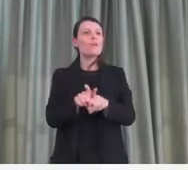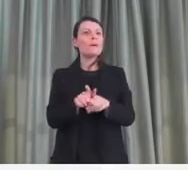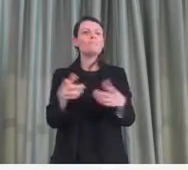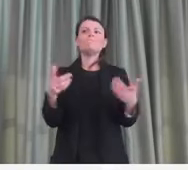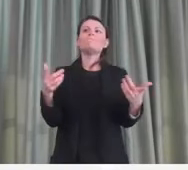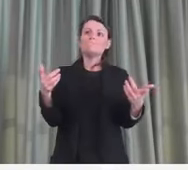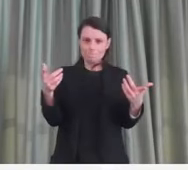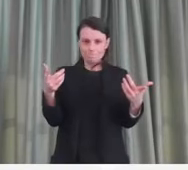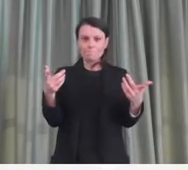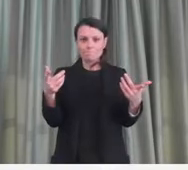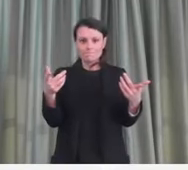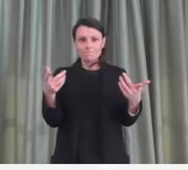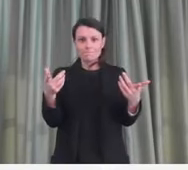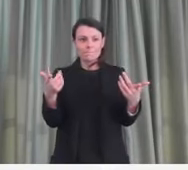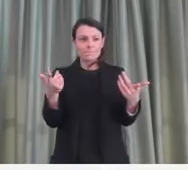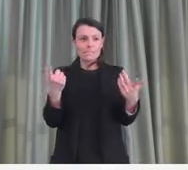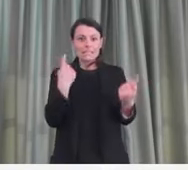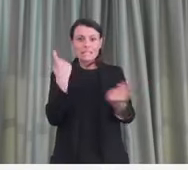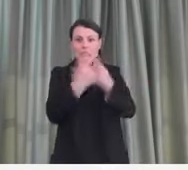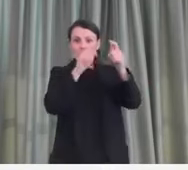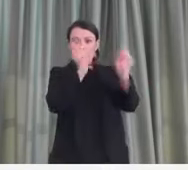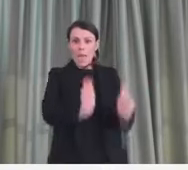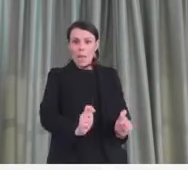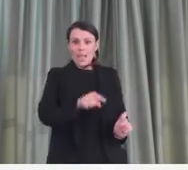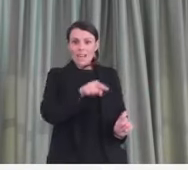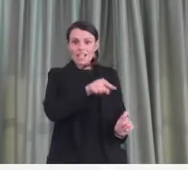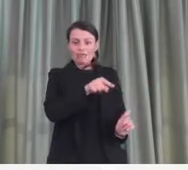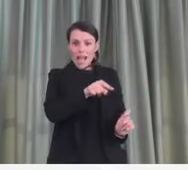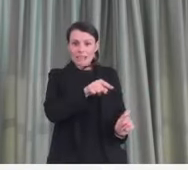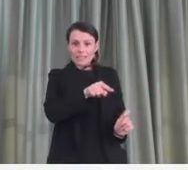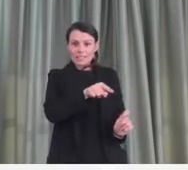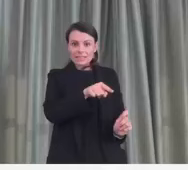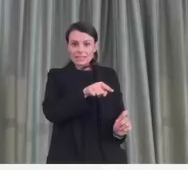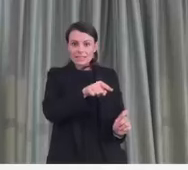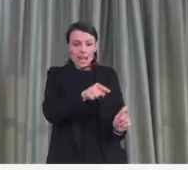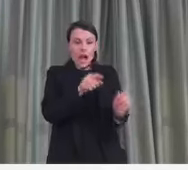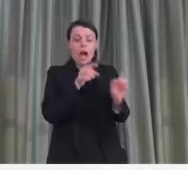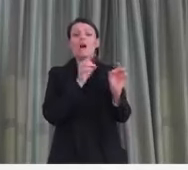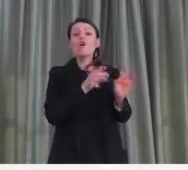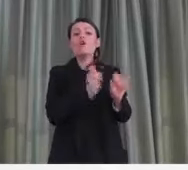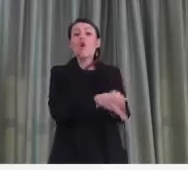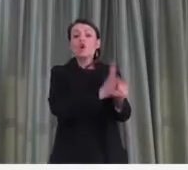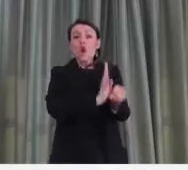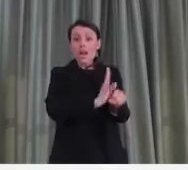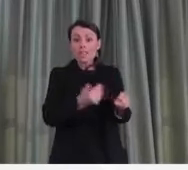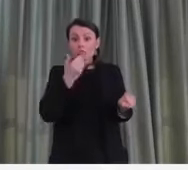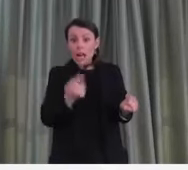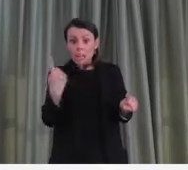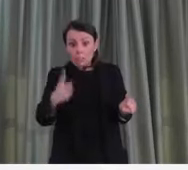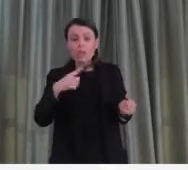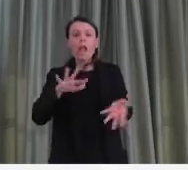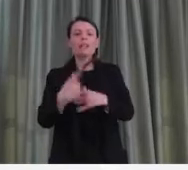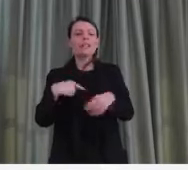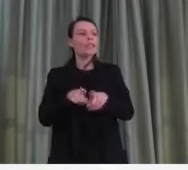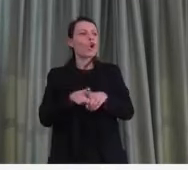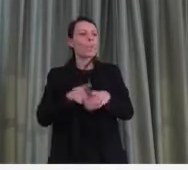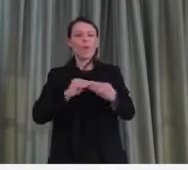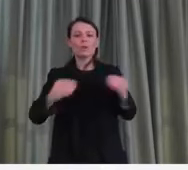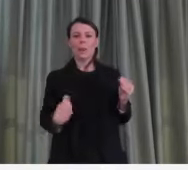per contrastare l'emergenza l'emergenza coronavirus ricordo un'ultima cosa